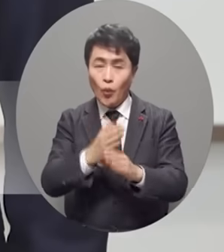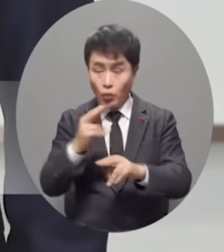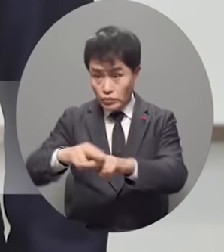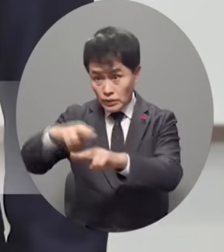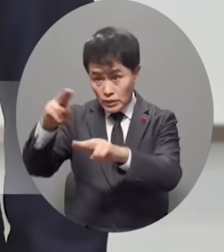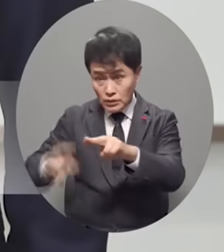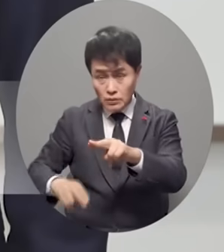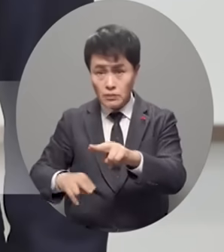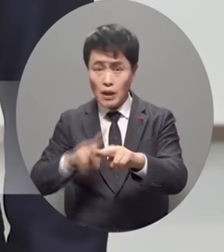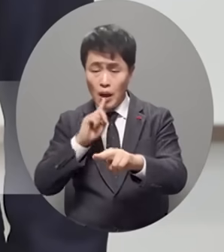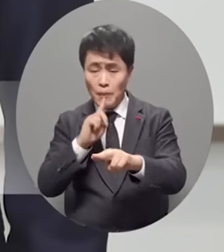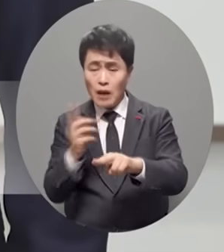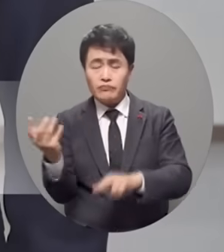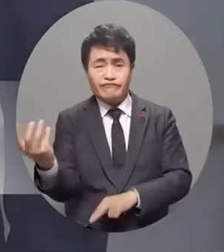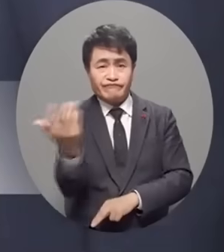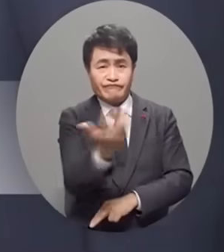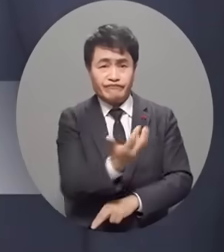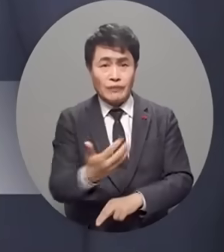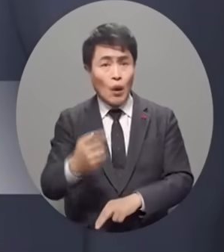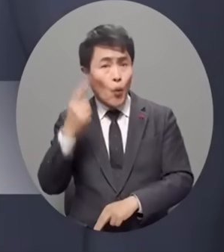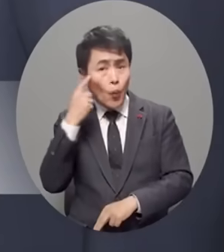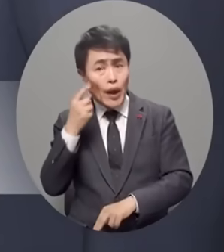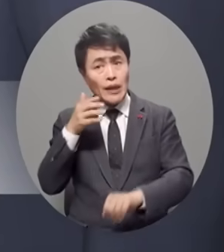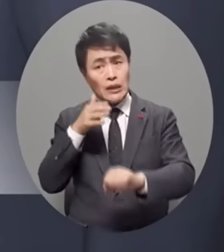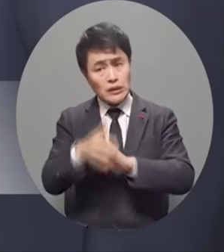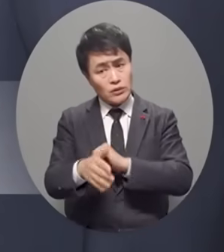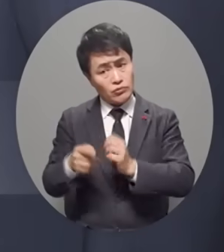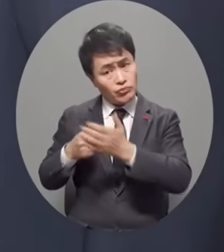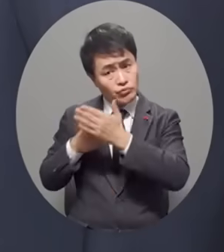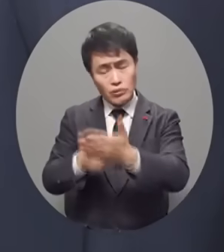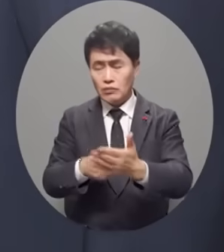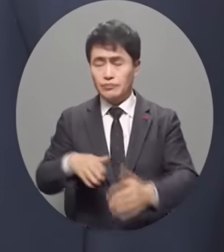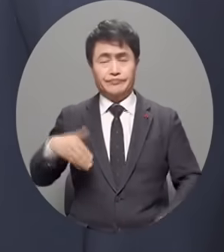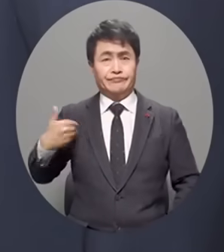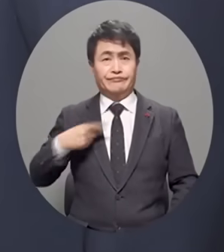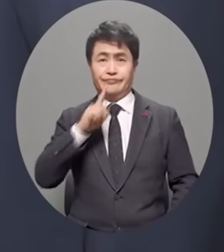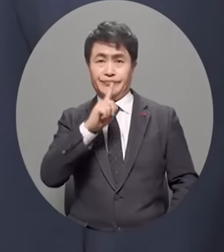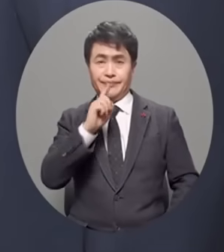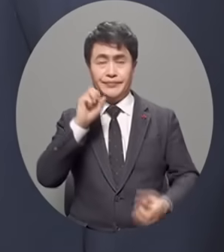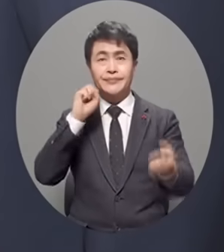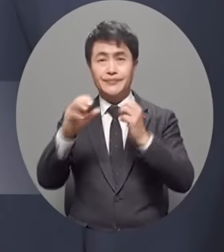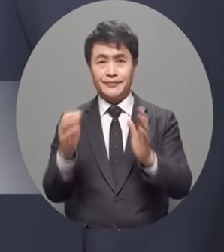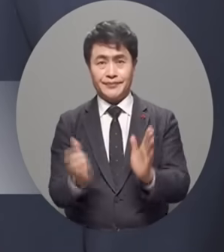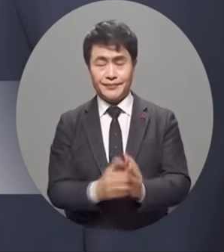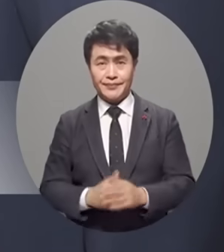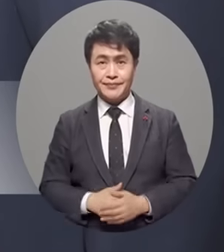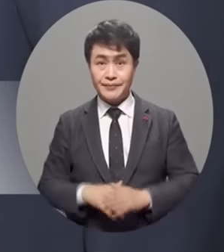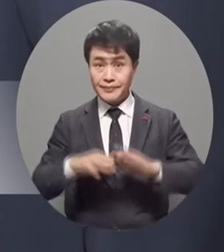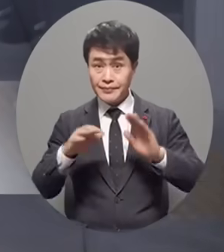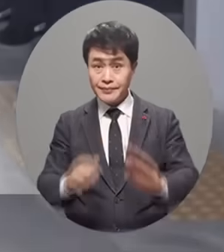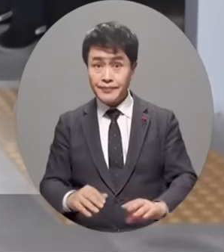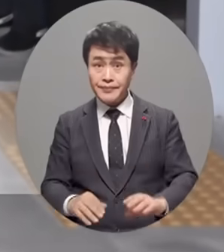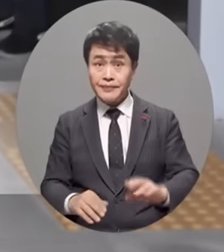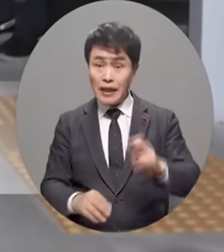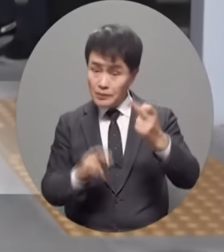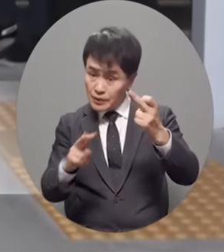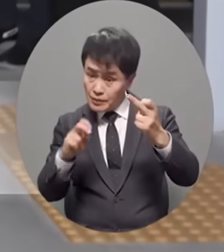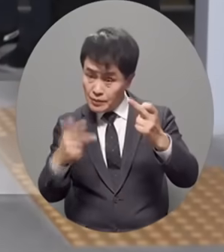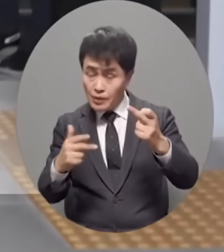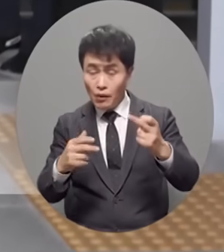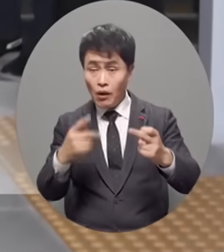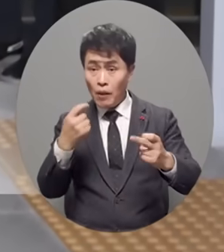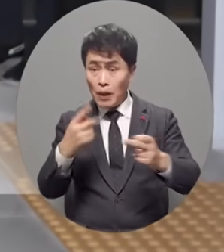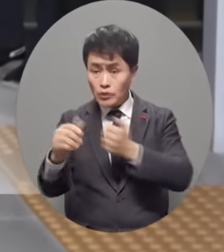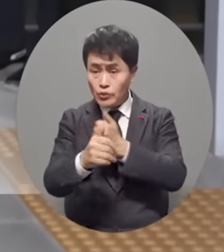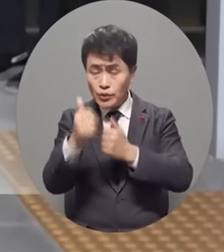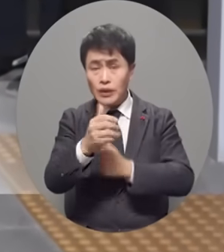연다는 얘기가 돌았다면서 왜 이렇게 진행된 것인지는 모르겠다고 말했습니다. 오는 27일 방통위원장